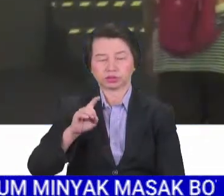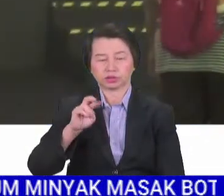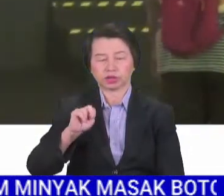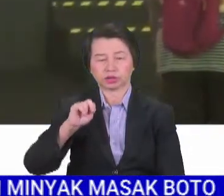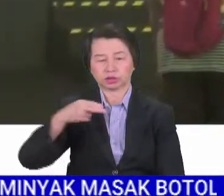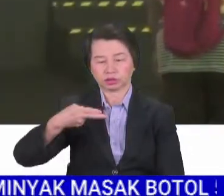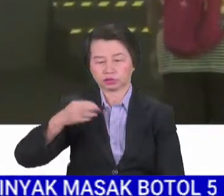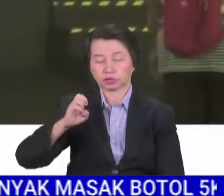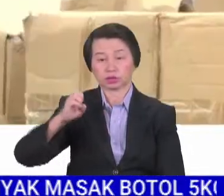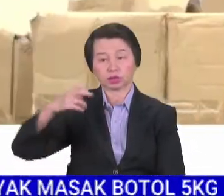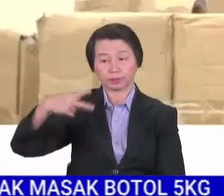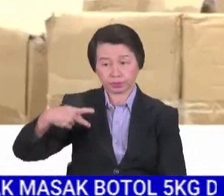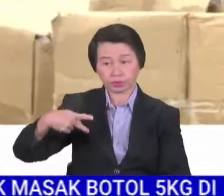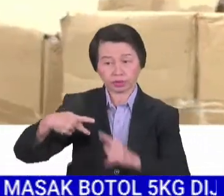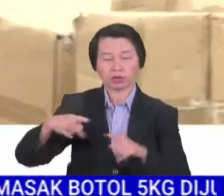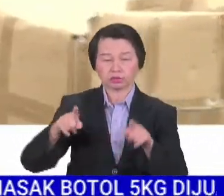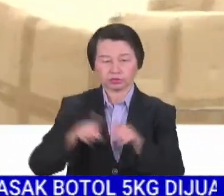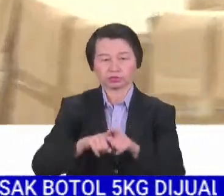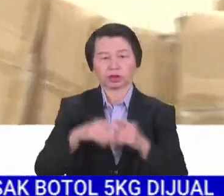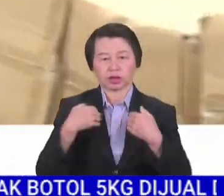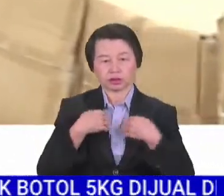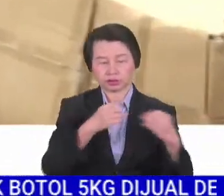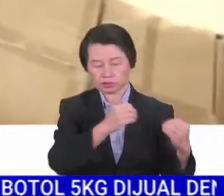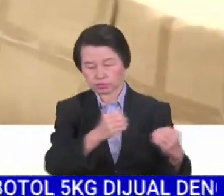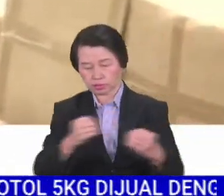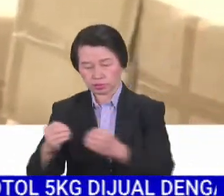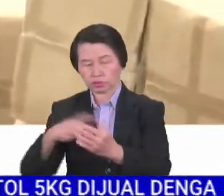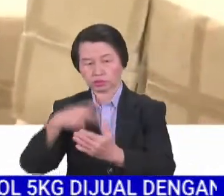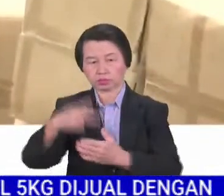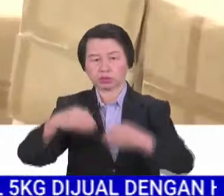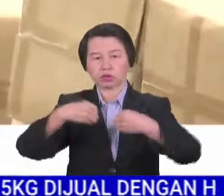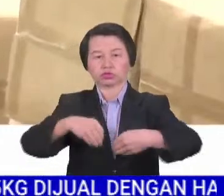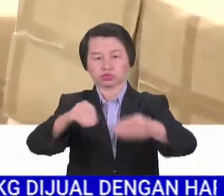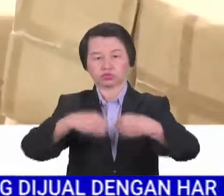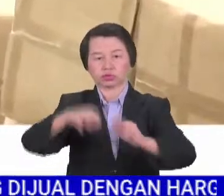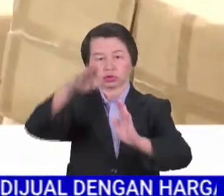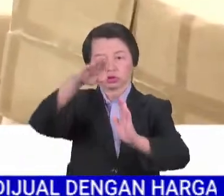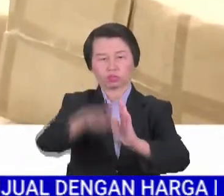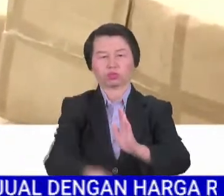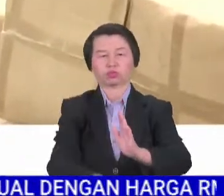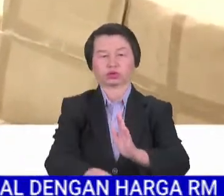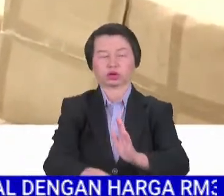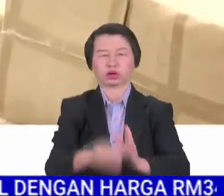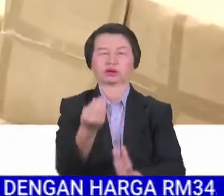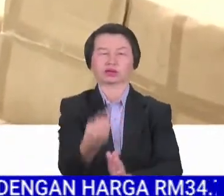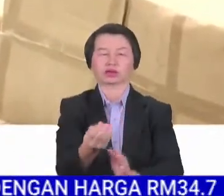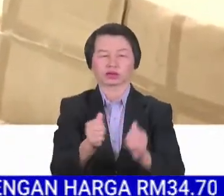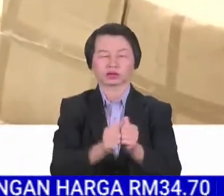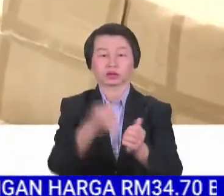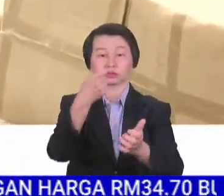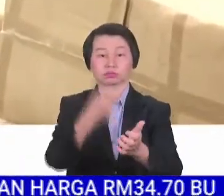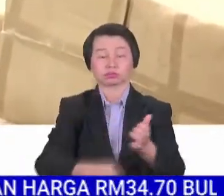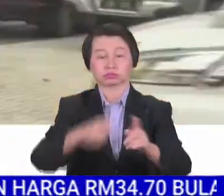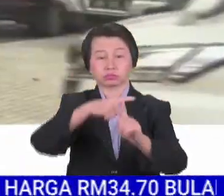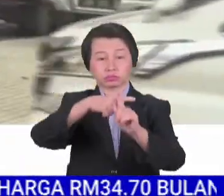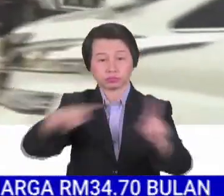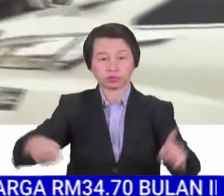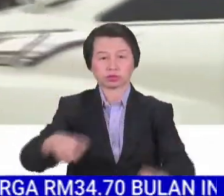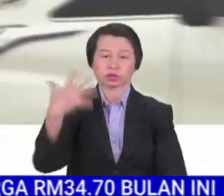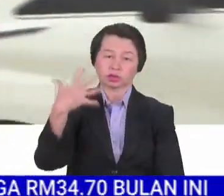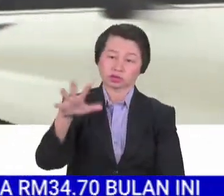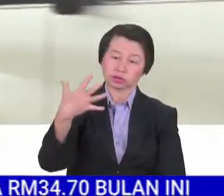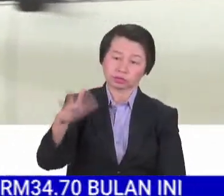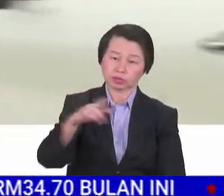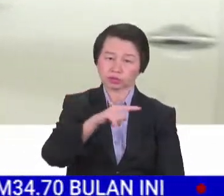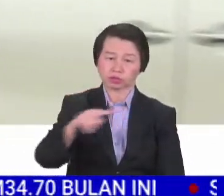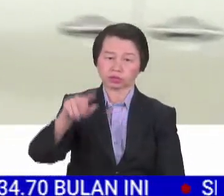Pengguna KBDN HCP turut menganjurkan program jualan murah iaitu barangan keperluan dengan diskaun antara